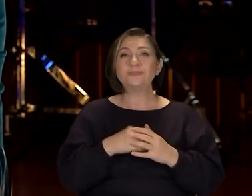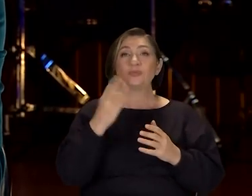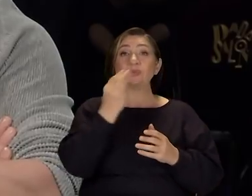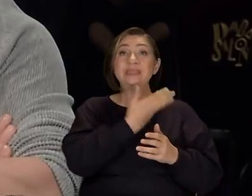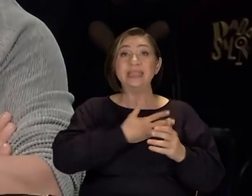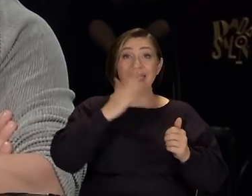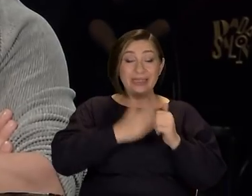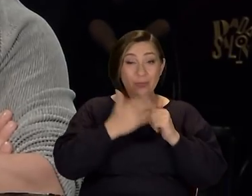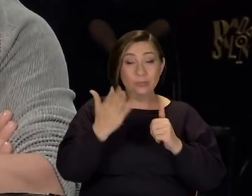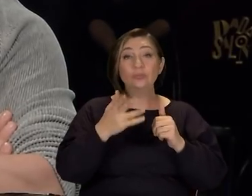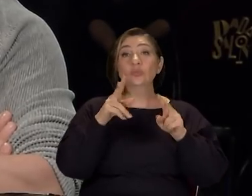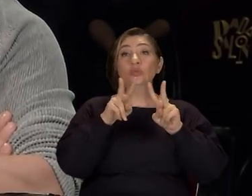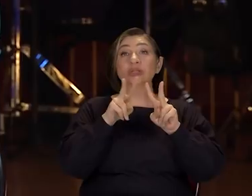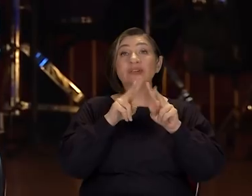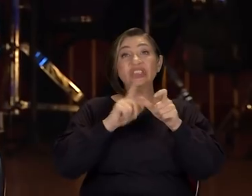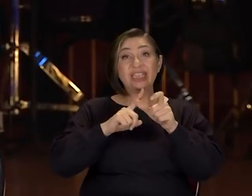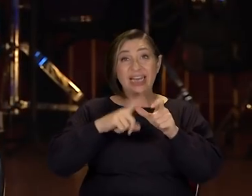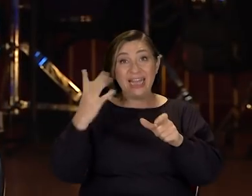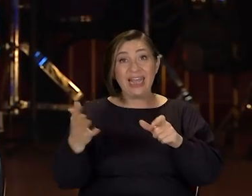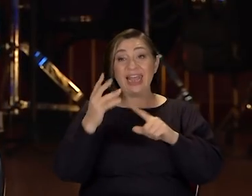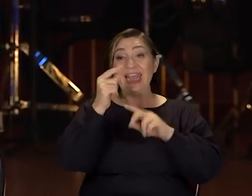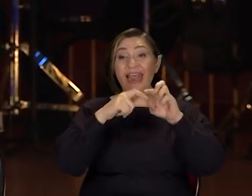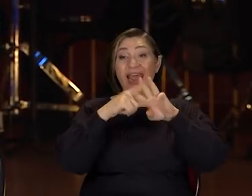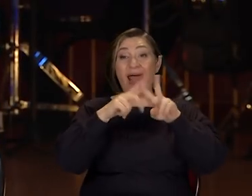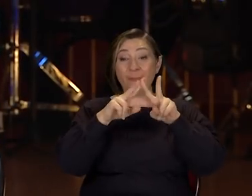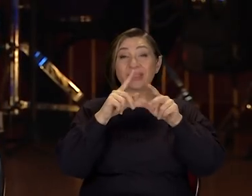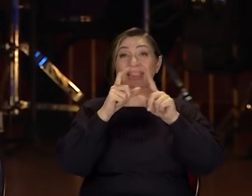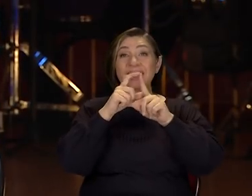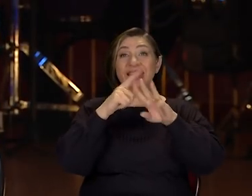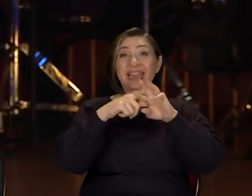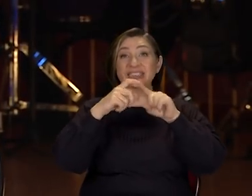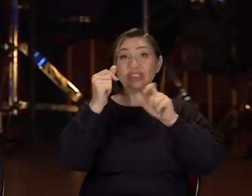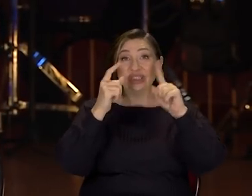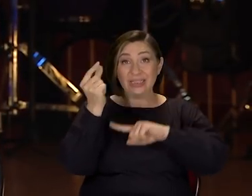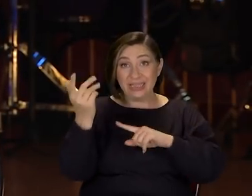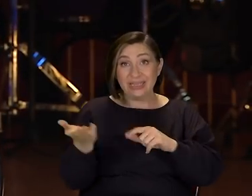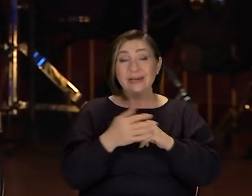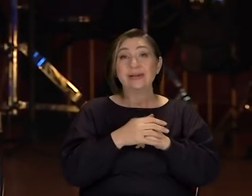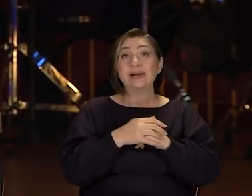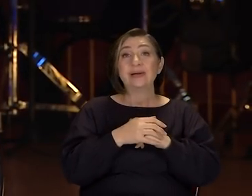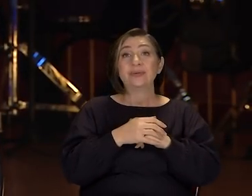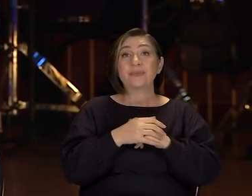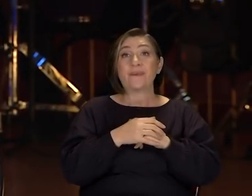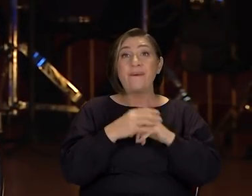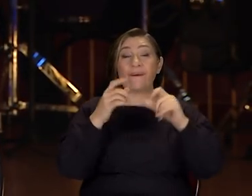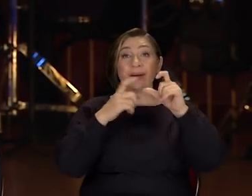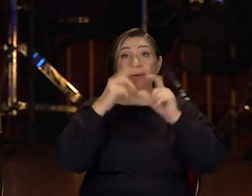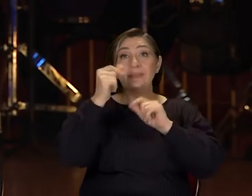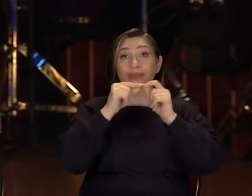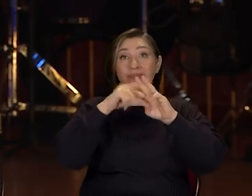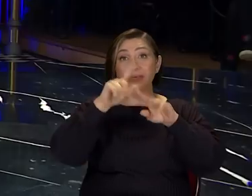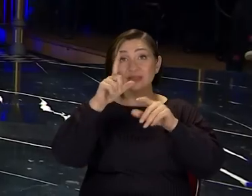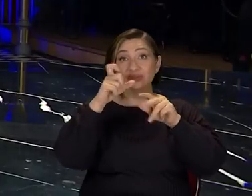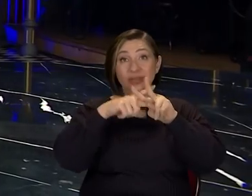sevmek yasaklanmalı. Mustafa Ceceli, İrem Derici ve... Hep Sibel featuring Can. Olarak